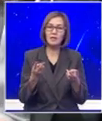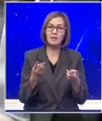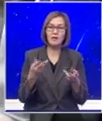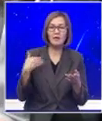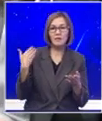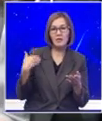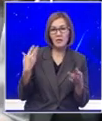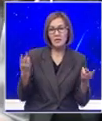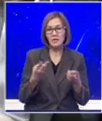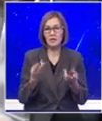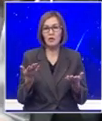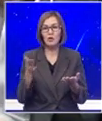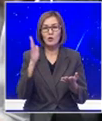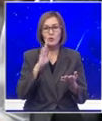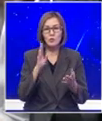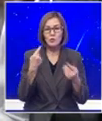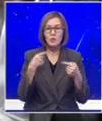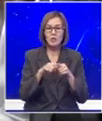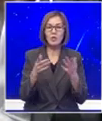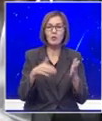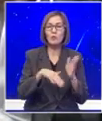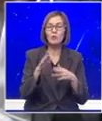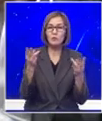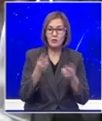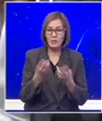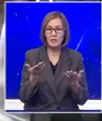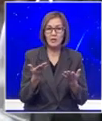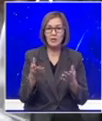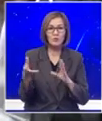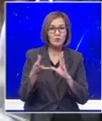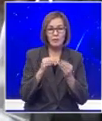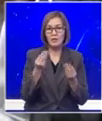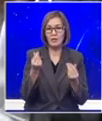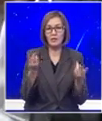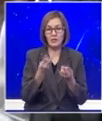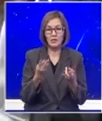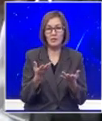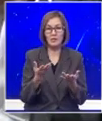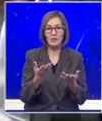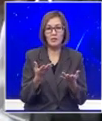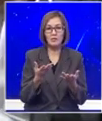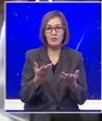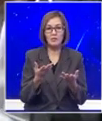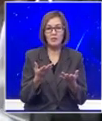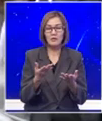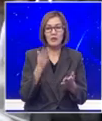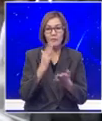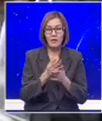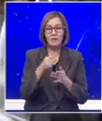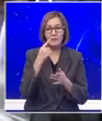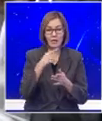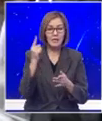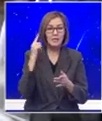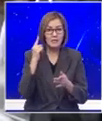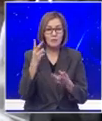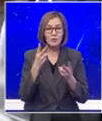капельный орошение алсақ, уже субсидирование болса, өкіметтен олар фирма өздері ақшасын шығарып алсын. Біз өзіміз ақшаны төлеп, сол кезде капельный